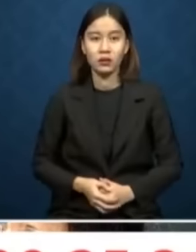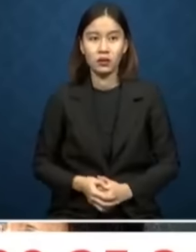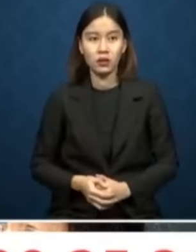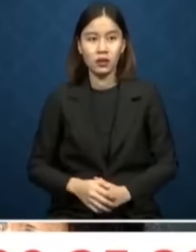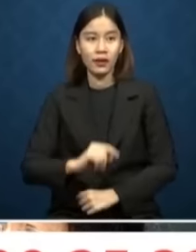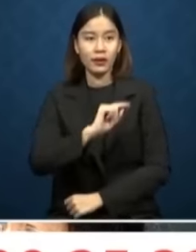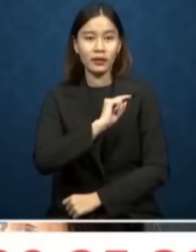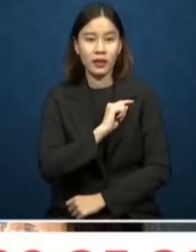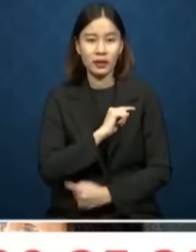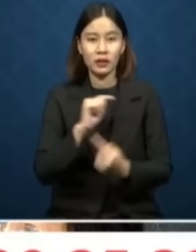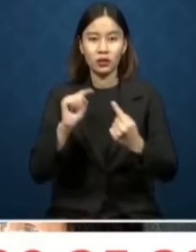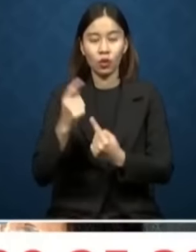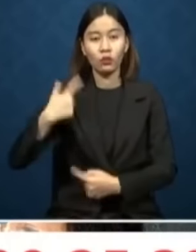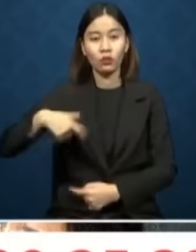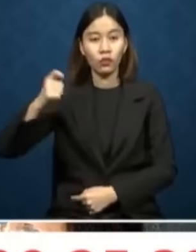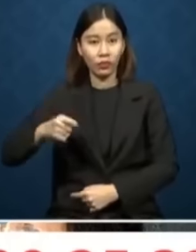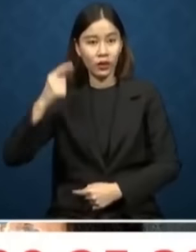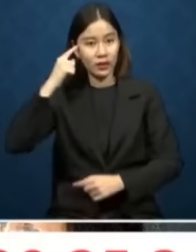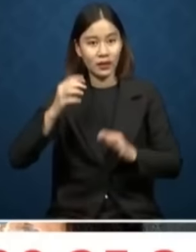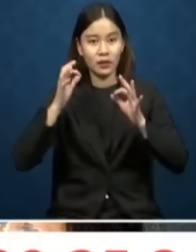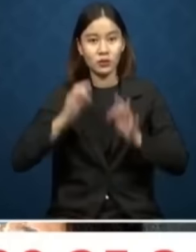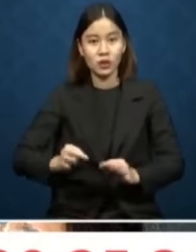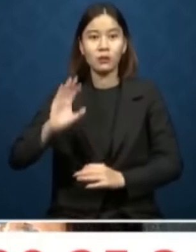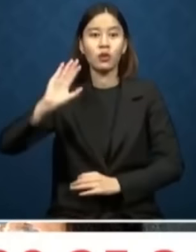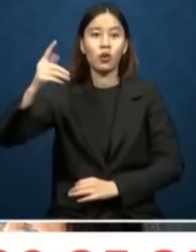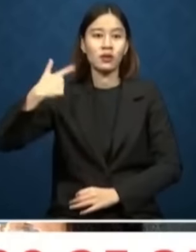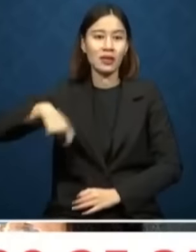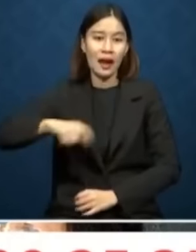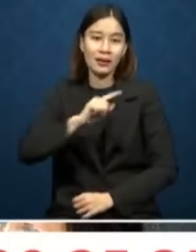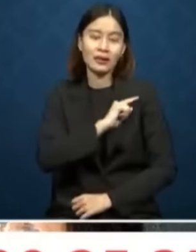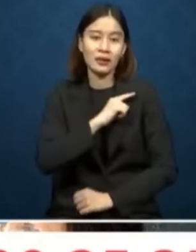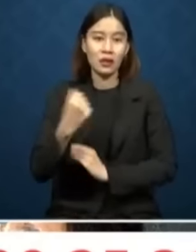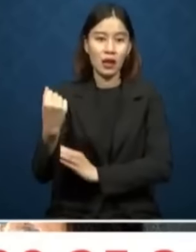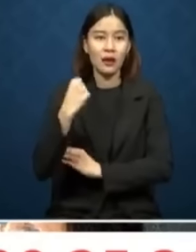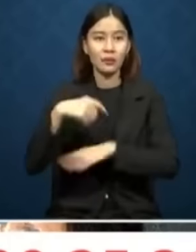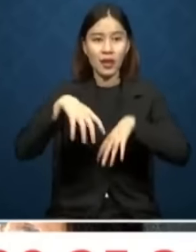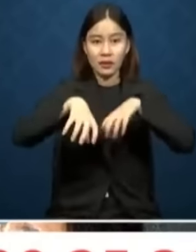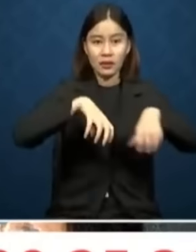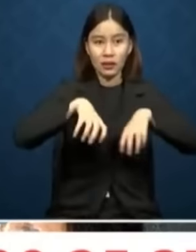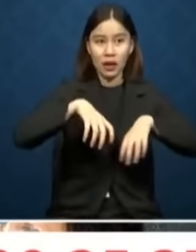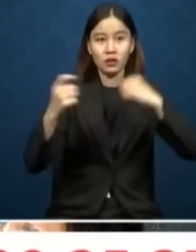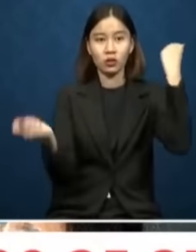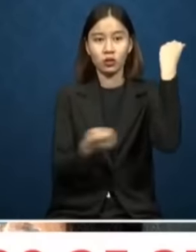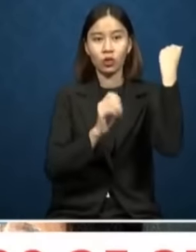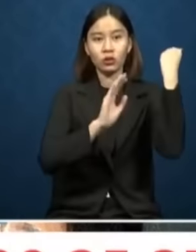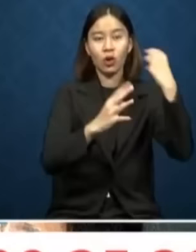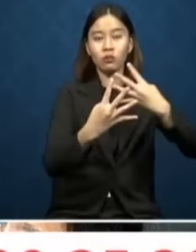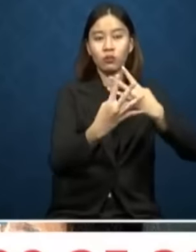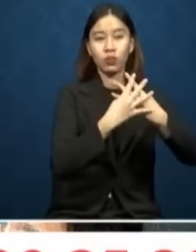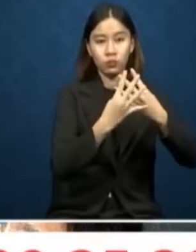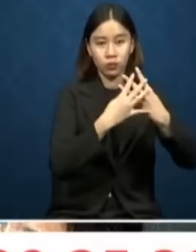หน้าที่การพิพากษาตัดสินเป็นเรื่องของศาลอำนาจบริหารโทษเป็นของราชทัณ